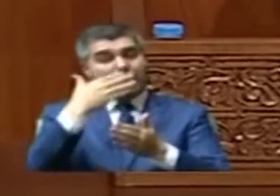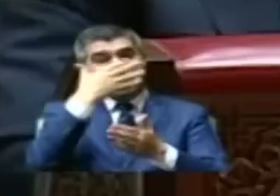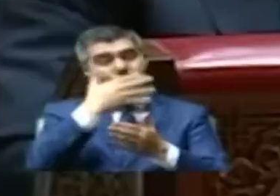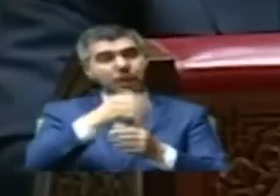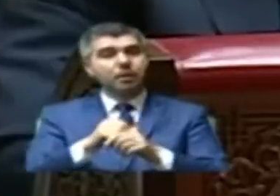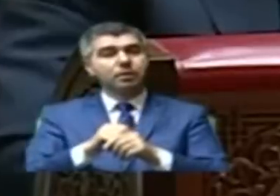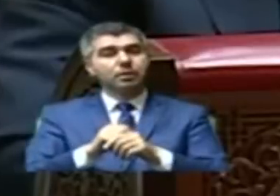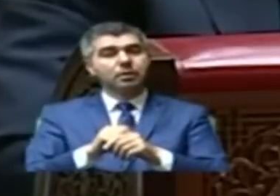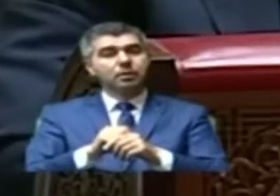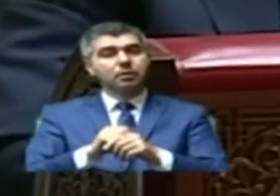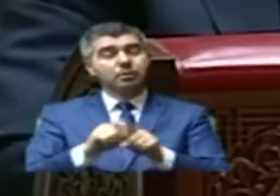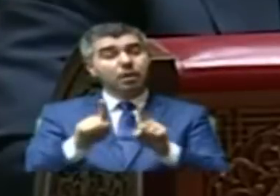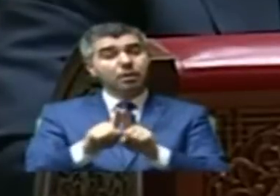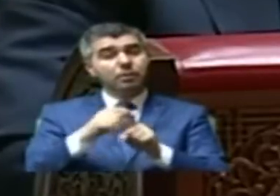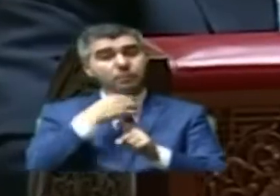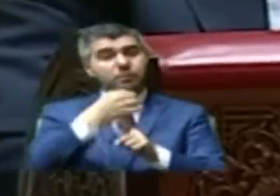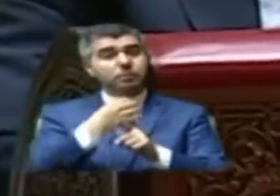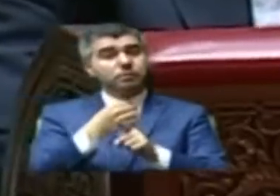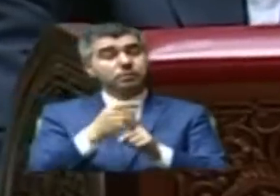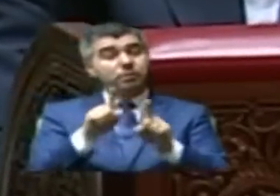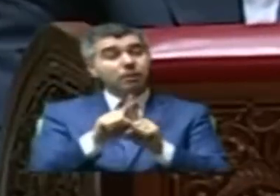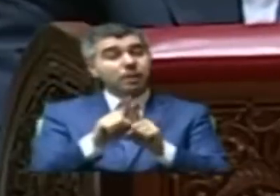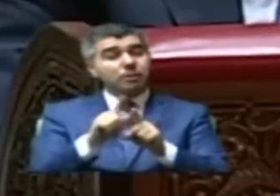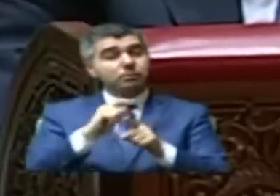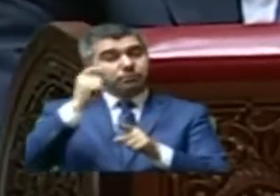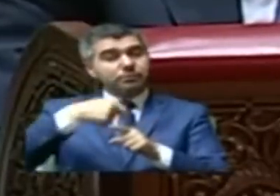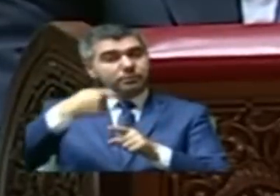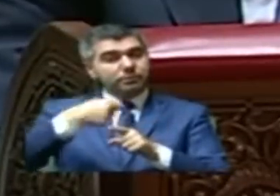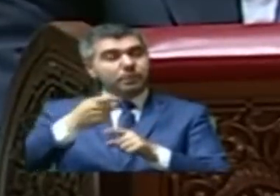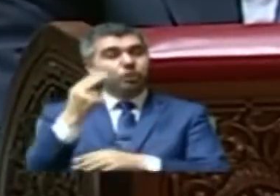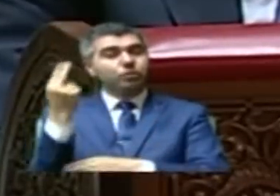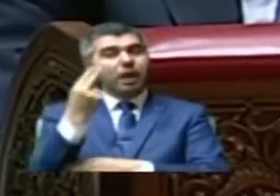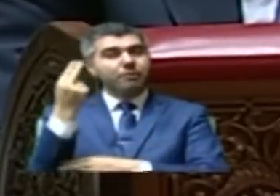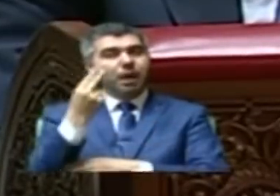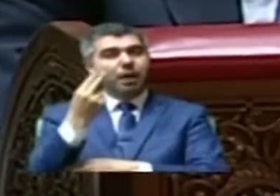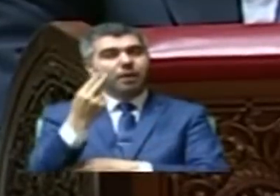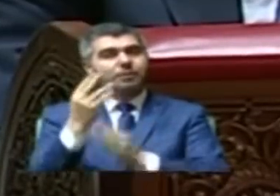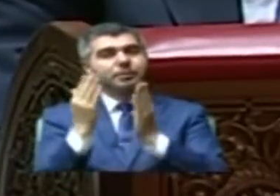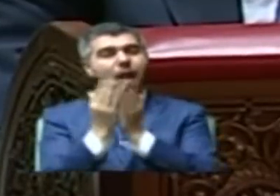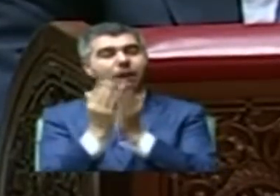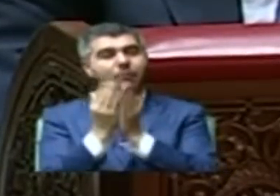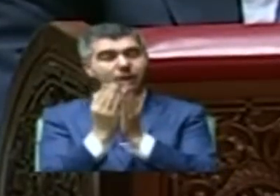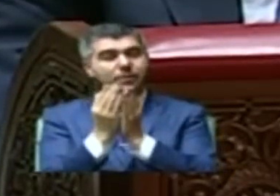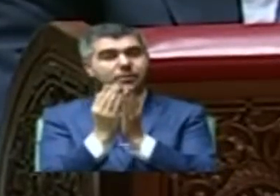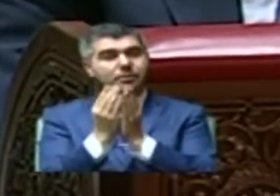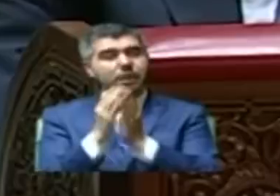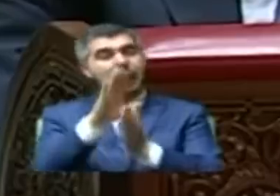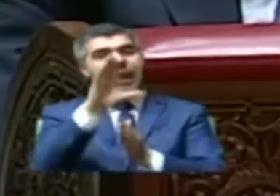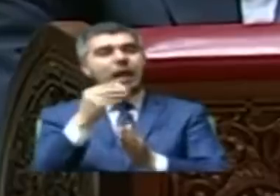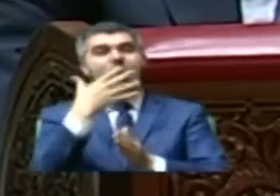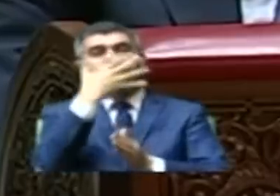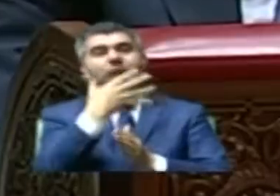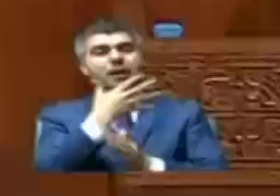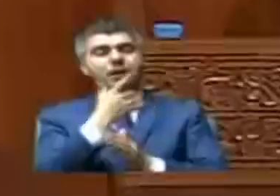أكثر من هذا، هذوك المنح اللي هضرت عليهم راه كاينين غير إفريقيا الآن، المنح الدراسية الدعم الدراسي اللي